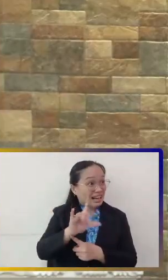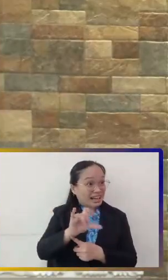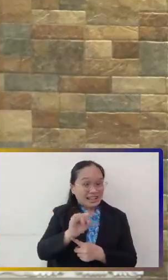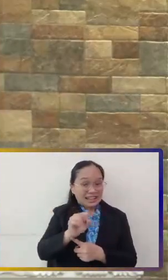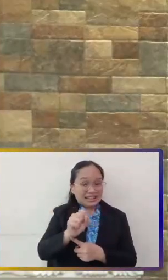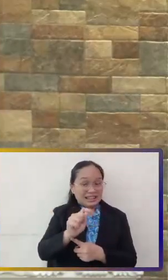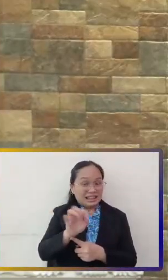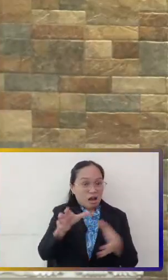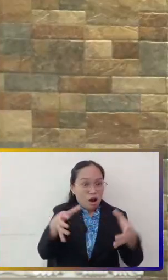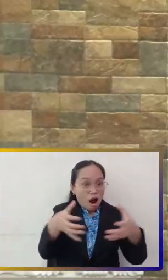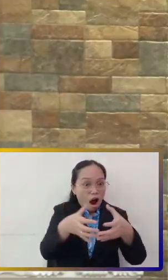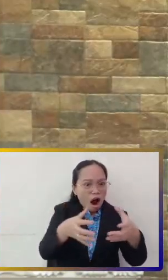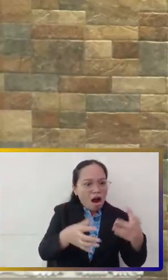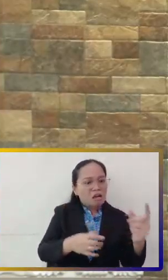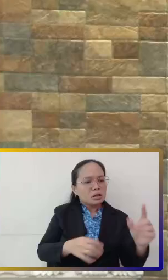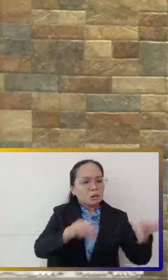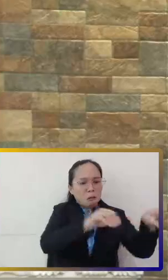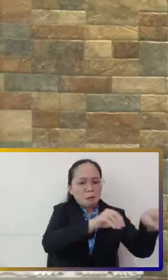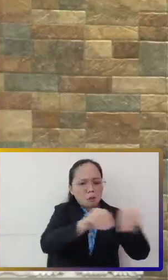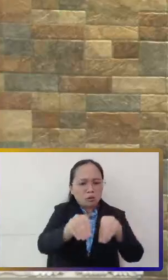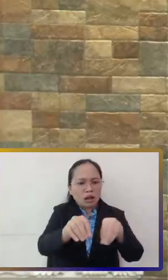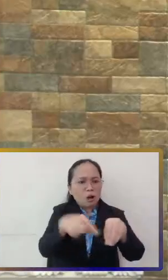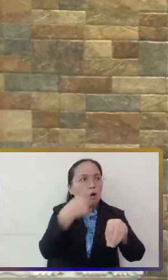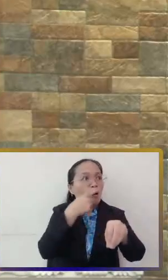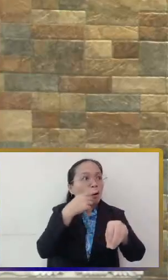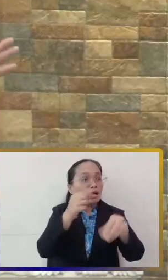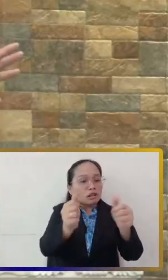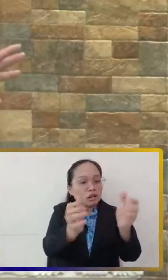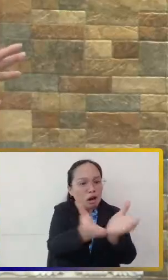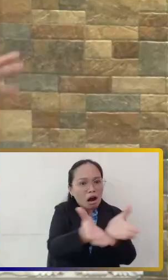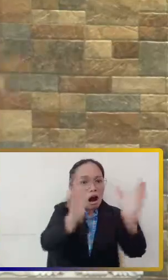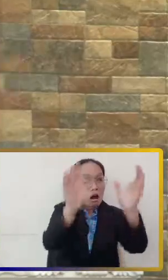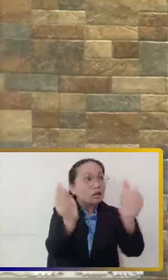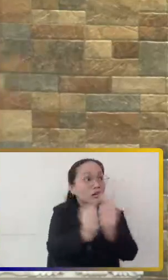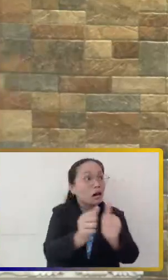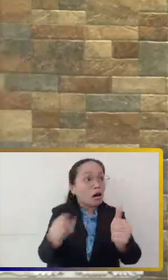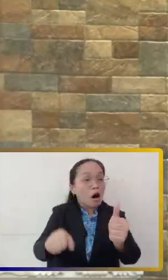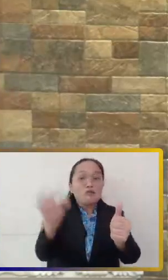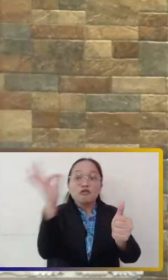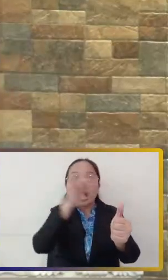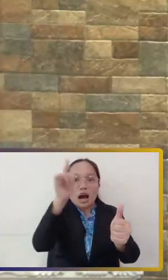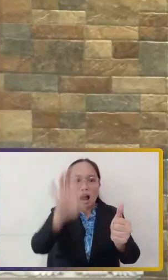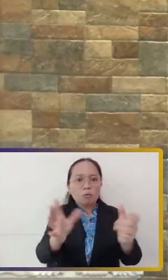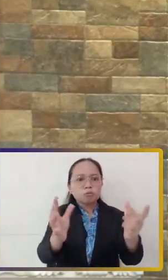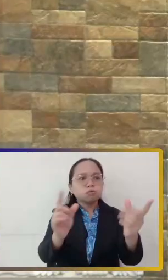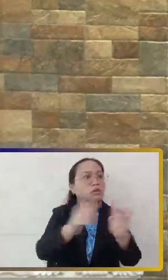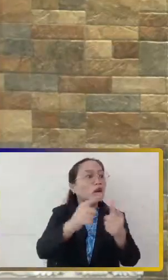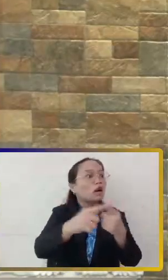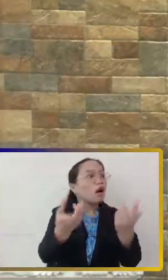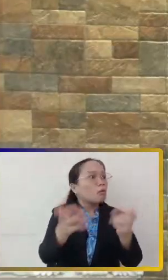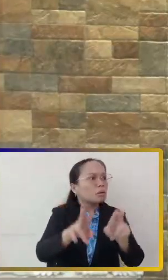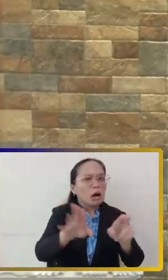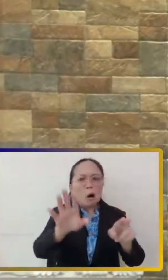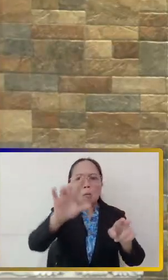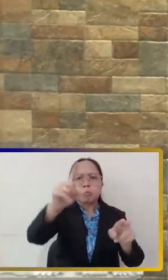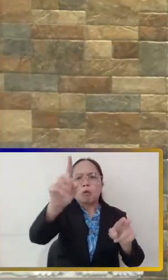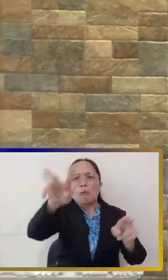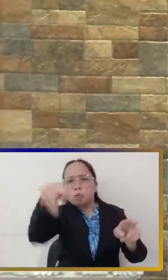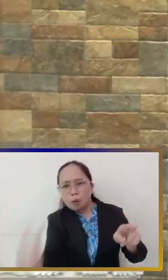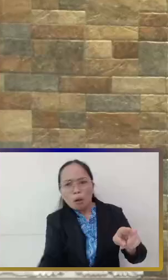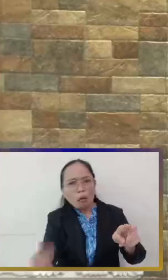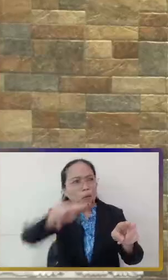doon? Bumagsak, naputulan ng ulo, at parang nagrambulan sila doon, at ang nanalo pa rin ay ang Diyos na